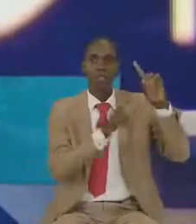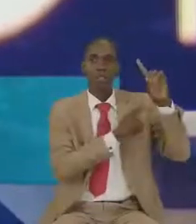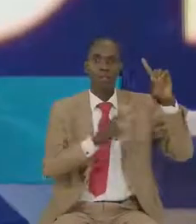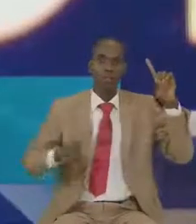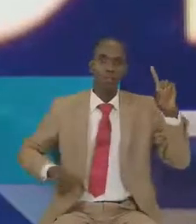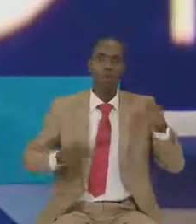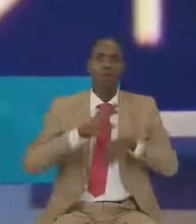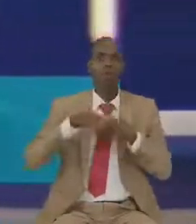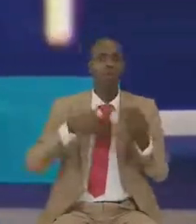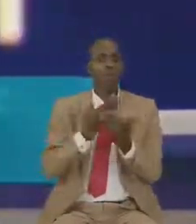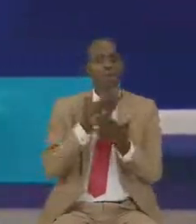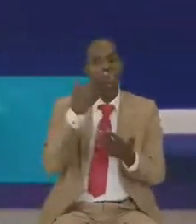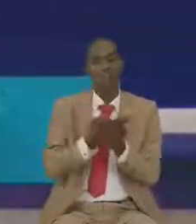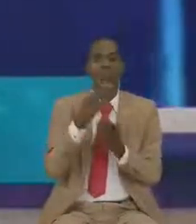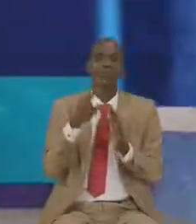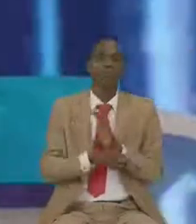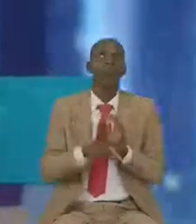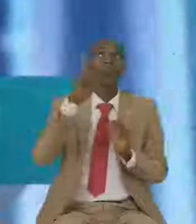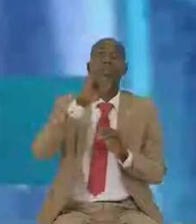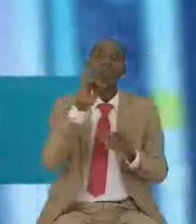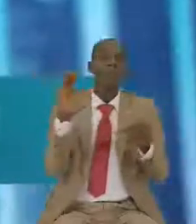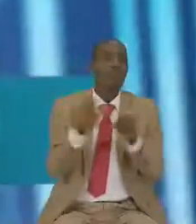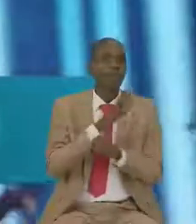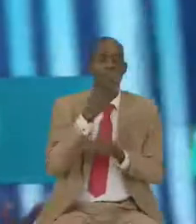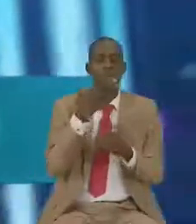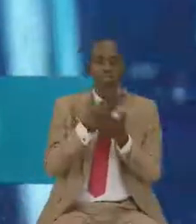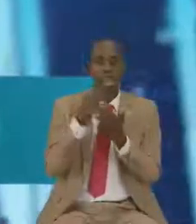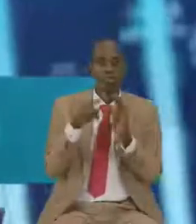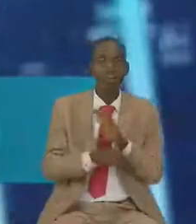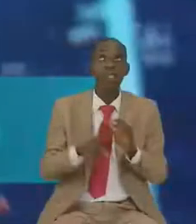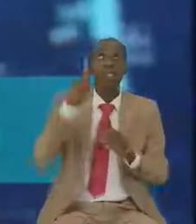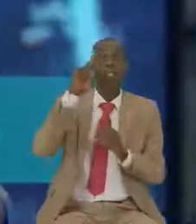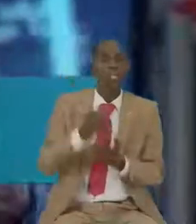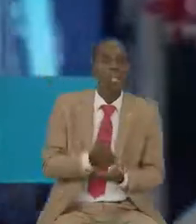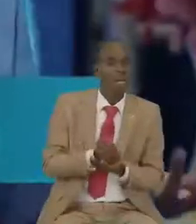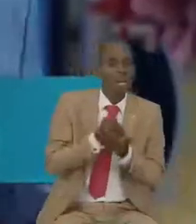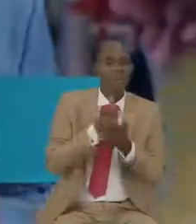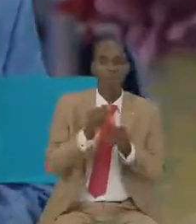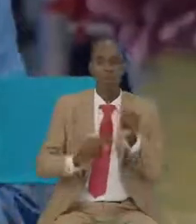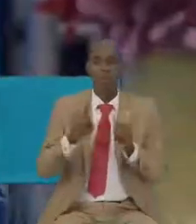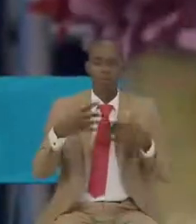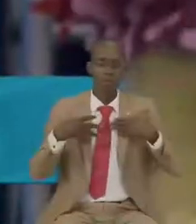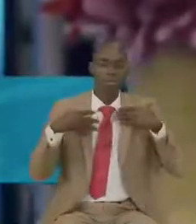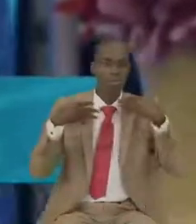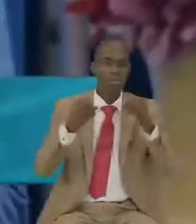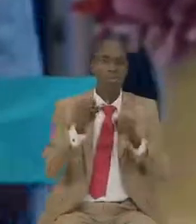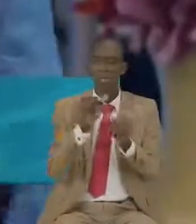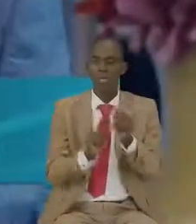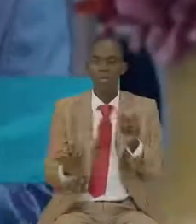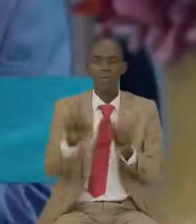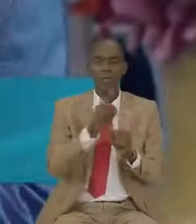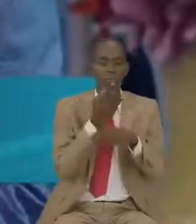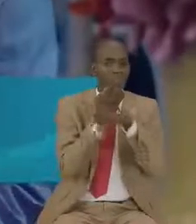croire au Seigneur guérisseur de toute bonté. Il est plein de